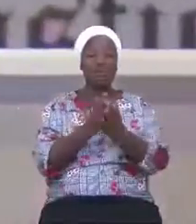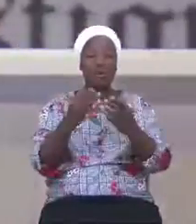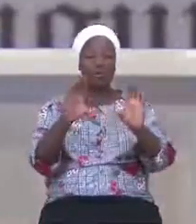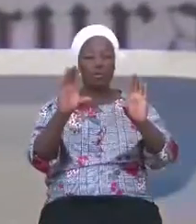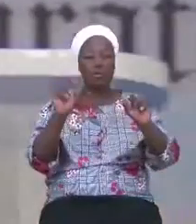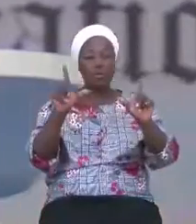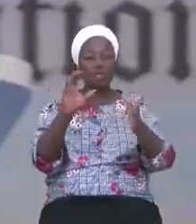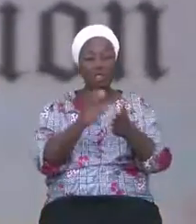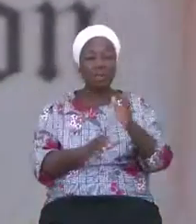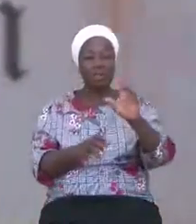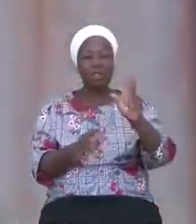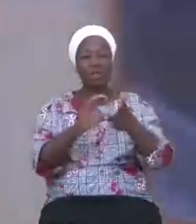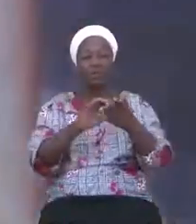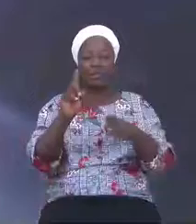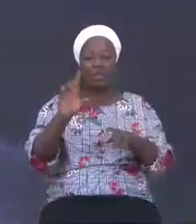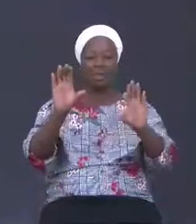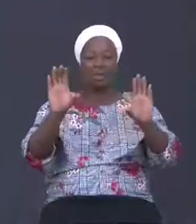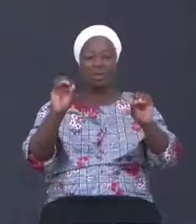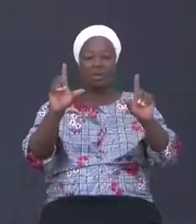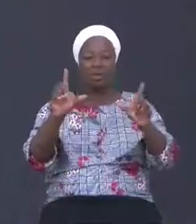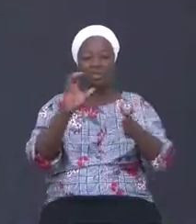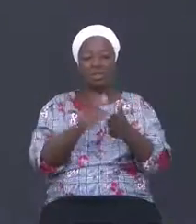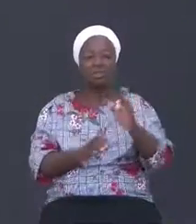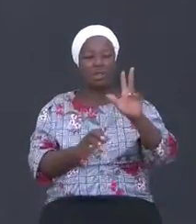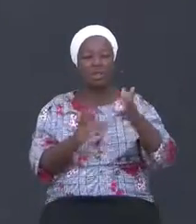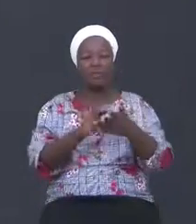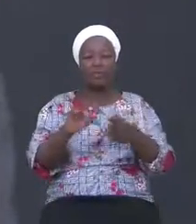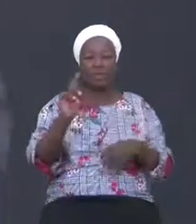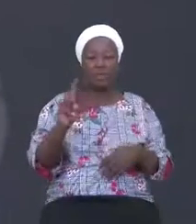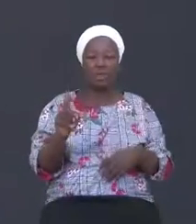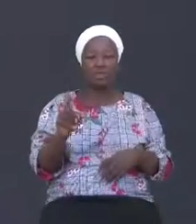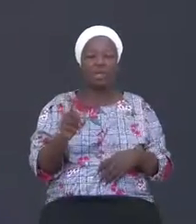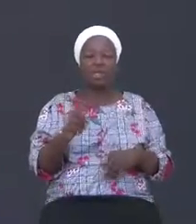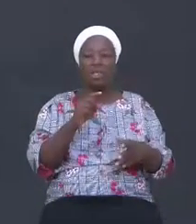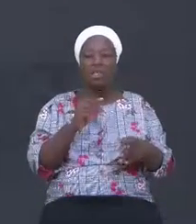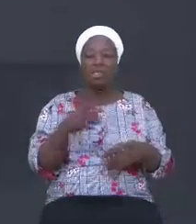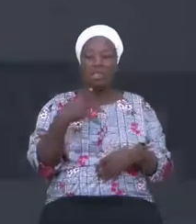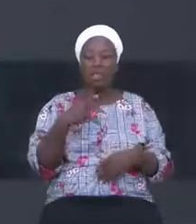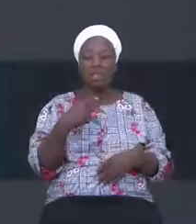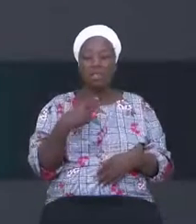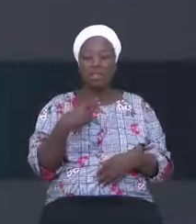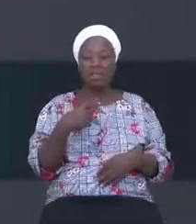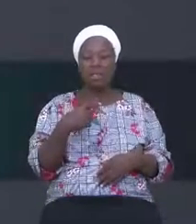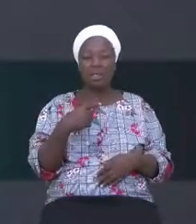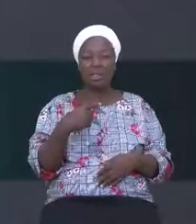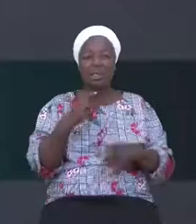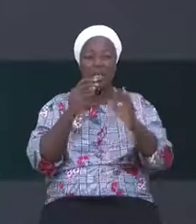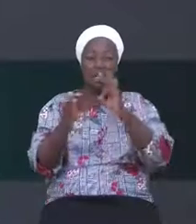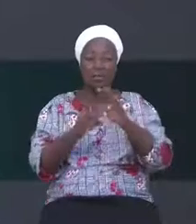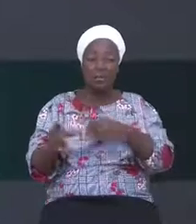3, verset 1. Colossiens chapitre 3, verset 1. Il dit, si donc